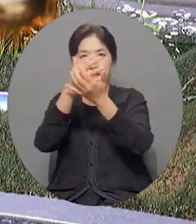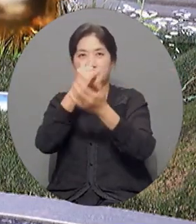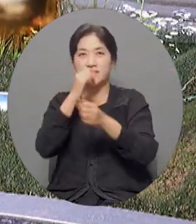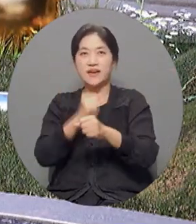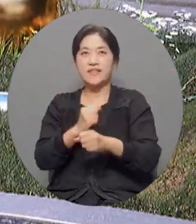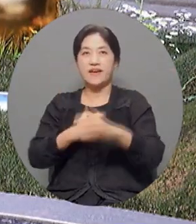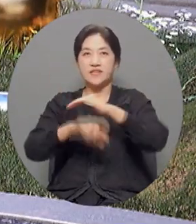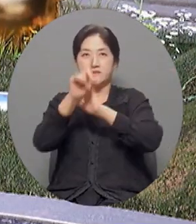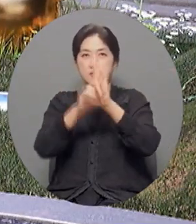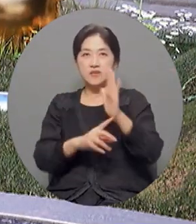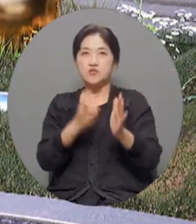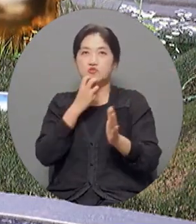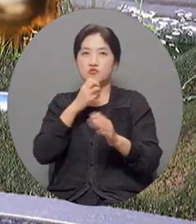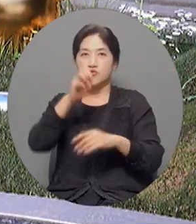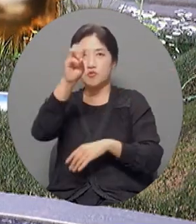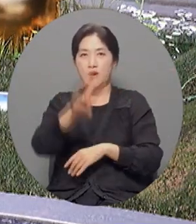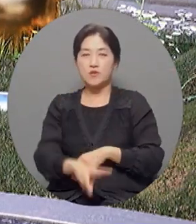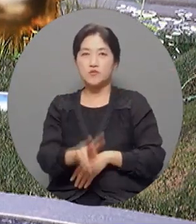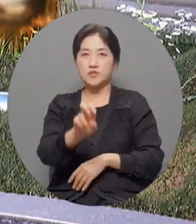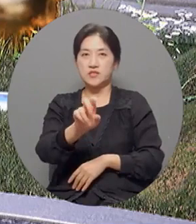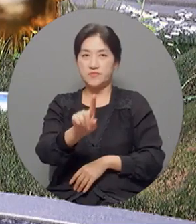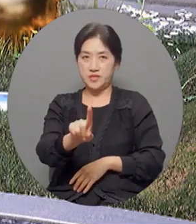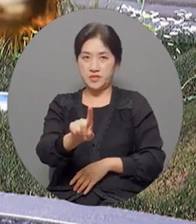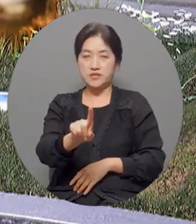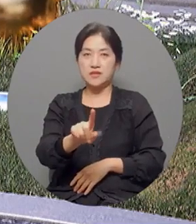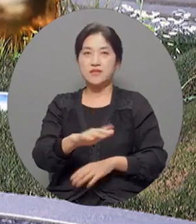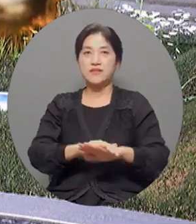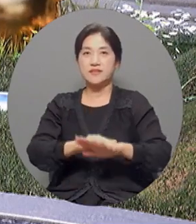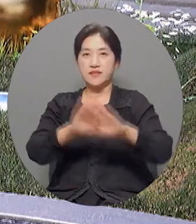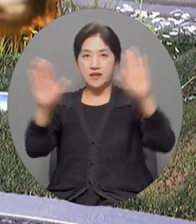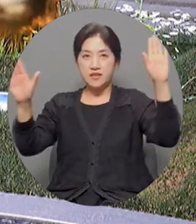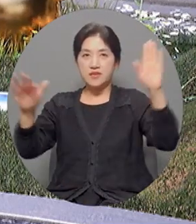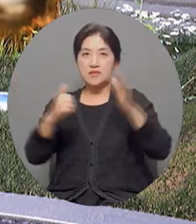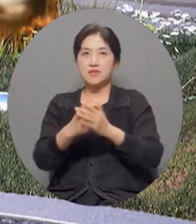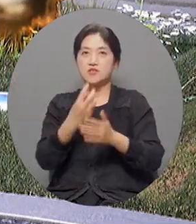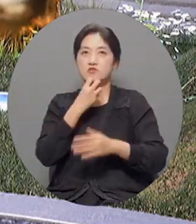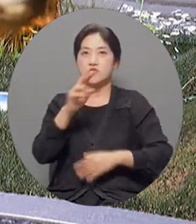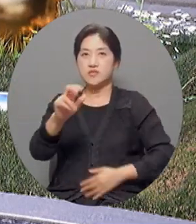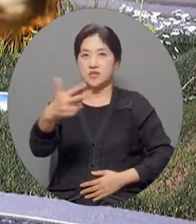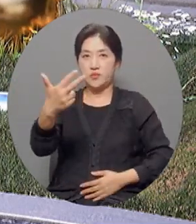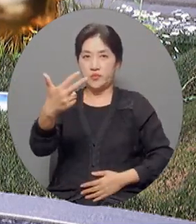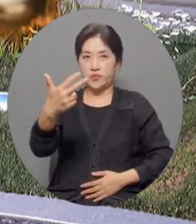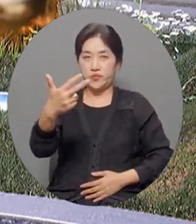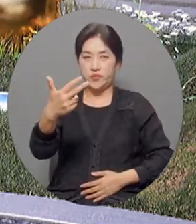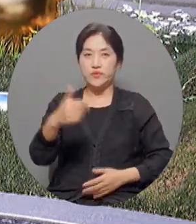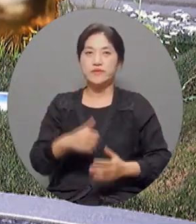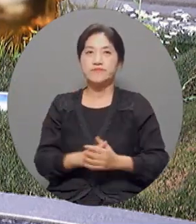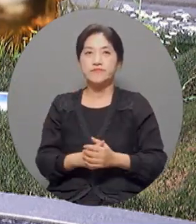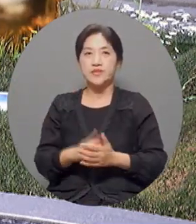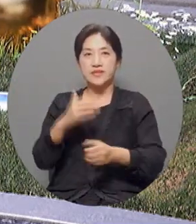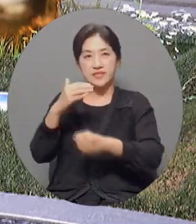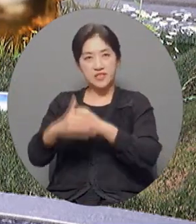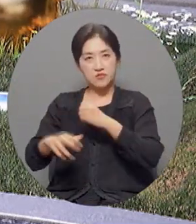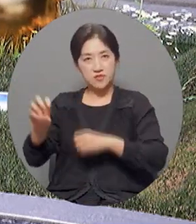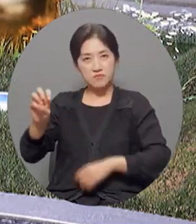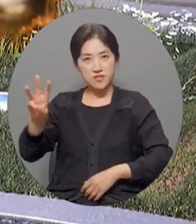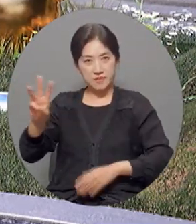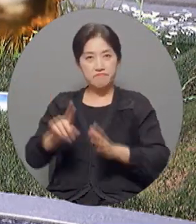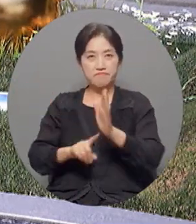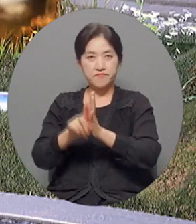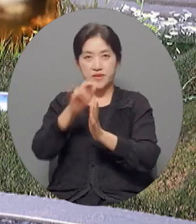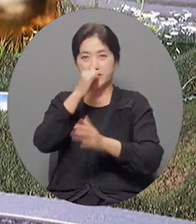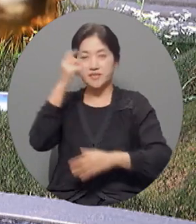최저 기온은 서울과 광주 21도가 되겠고요. 낮 최고 기온은 서울 27도를 보이겠고 대구는